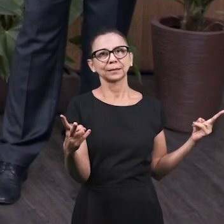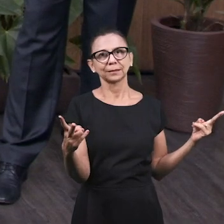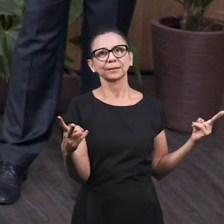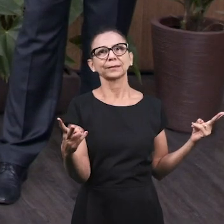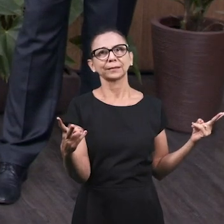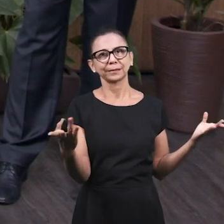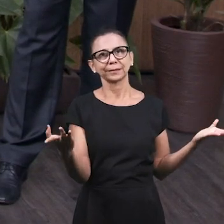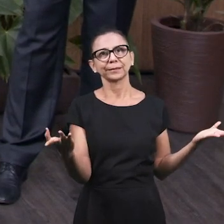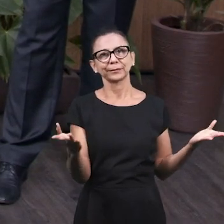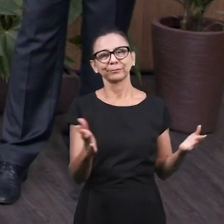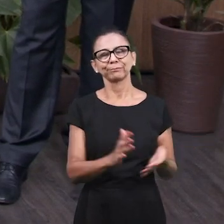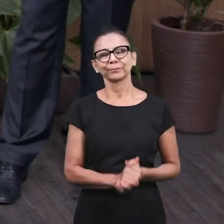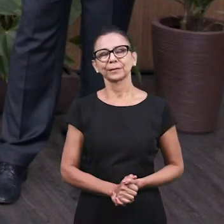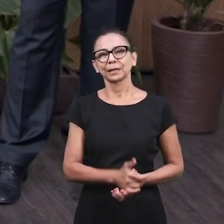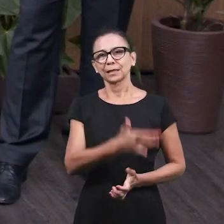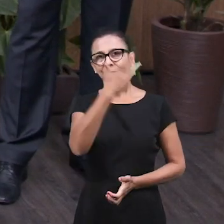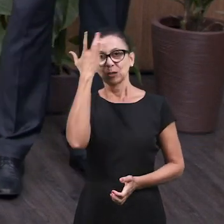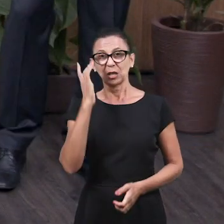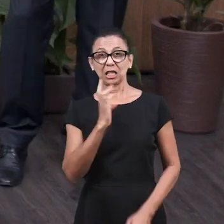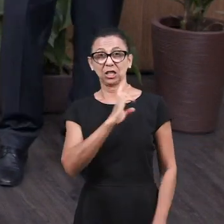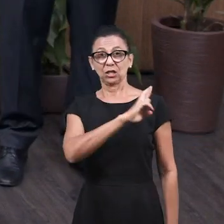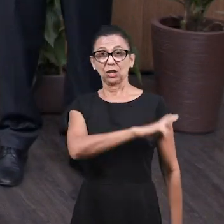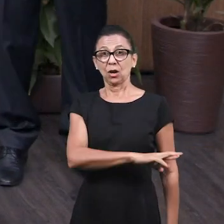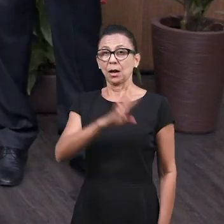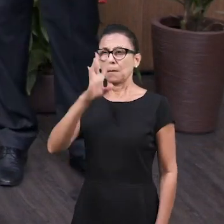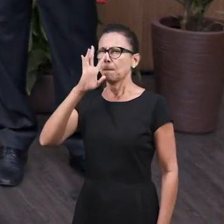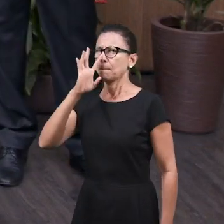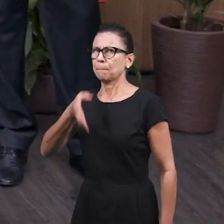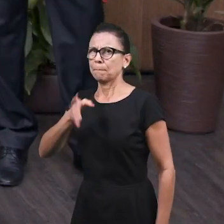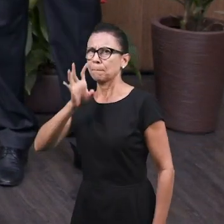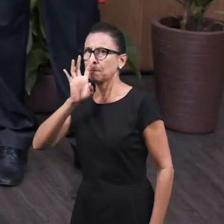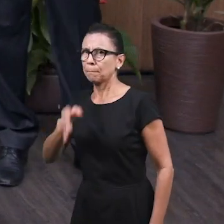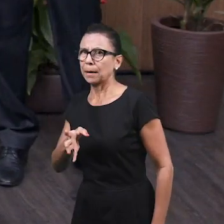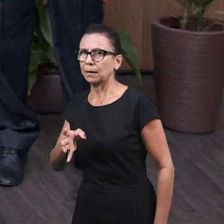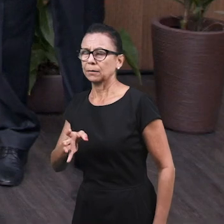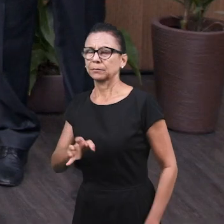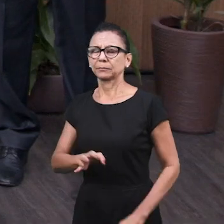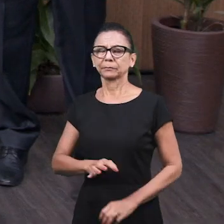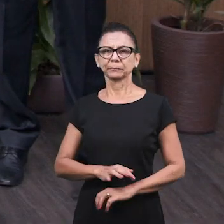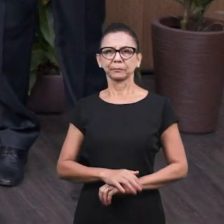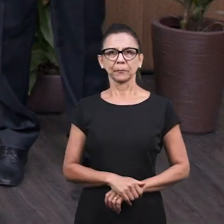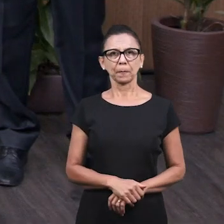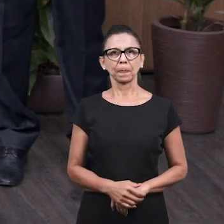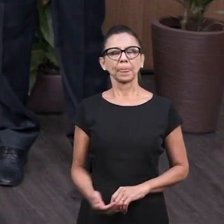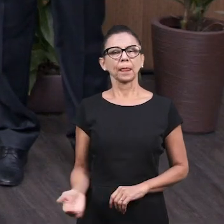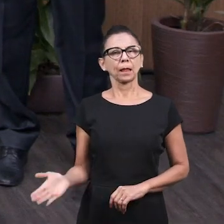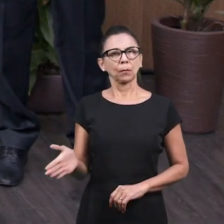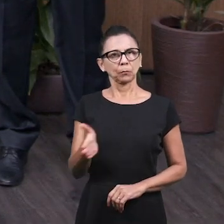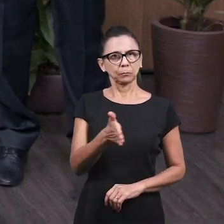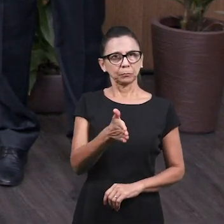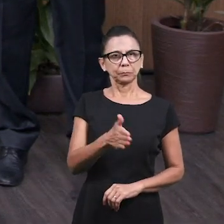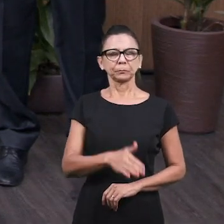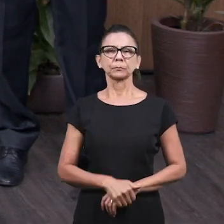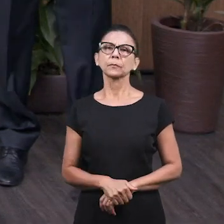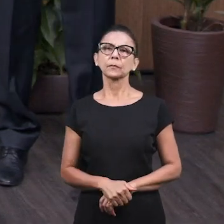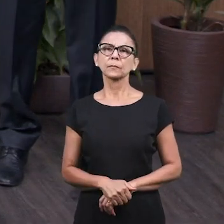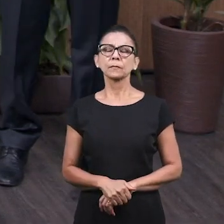к смерти религиозными людьми того времени. И на этом пути, возвращаясь